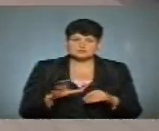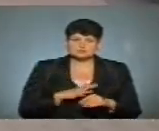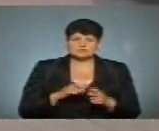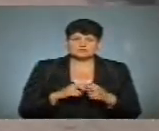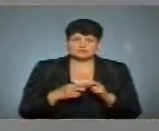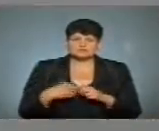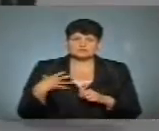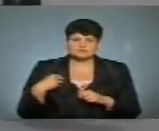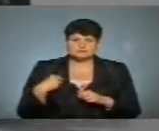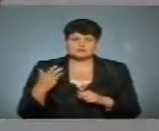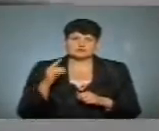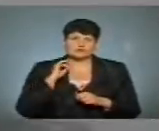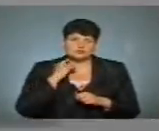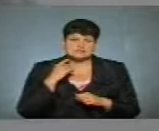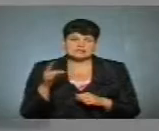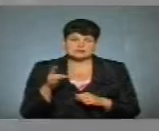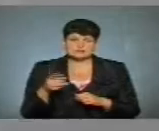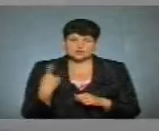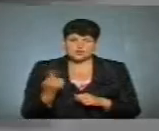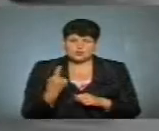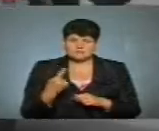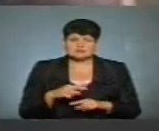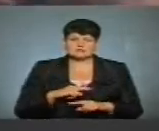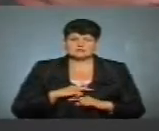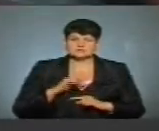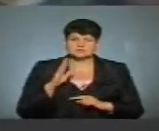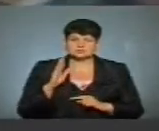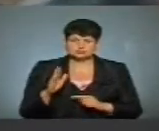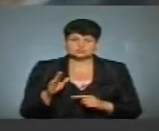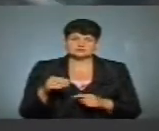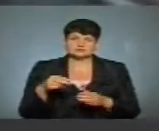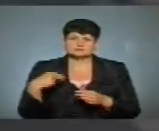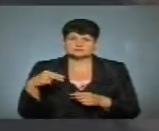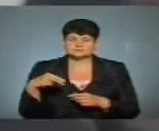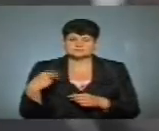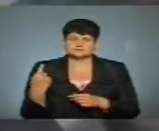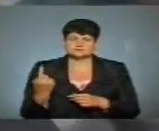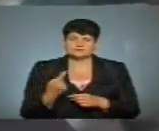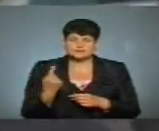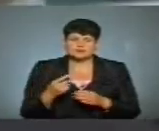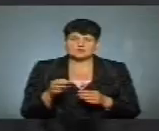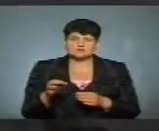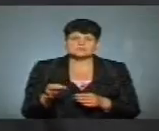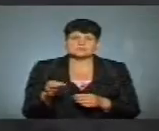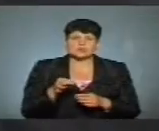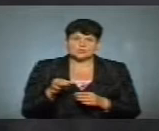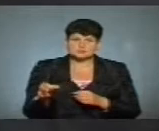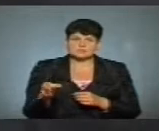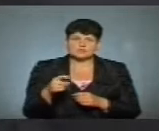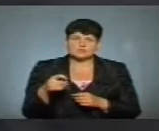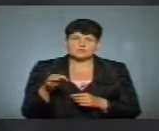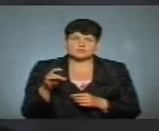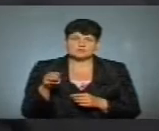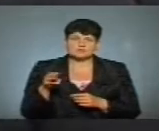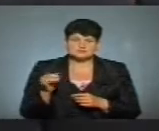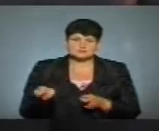Івано-Франківську, Львівську, Волинську та Рівненську області. Фінішувати мають на острові Хортиця, каже Микола Спірідонов. Ми